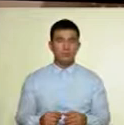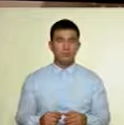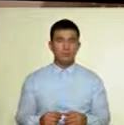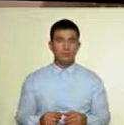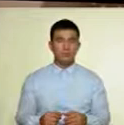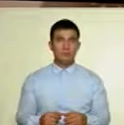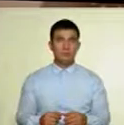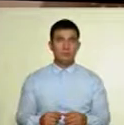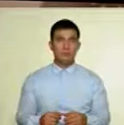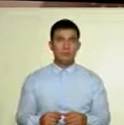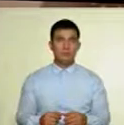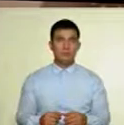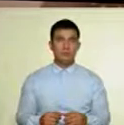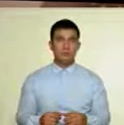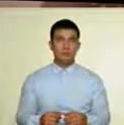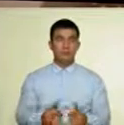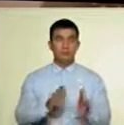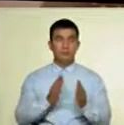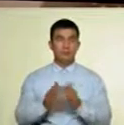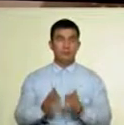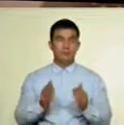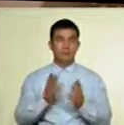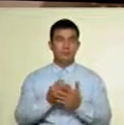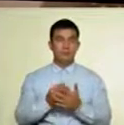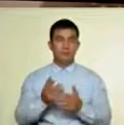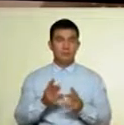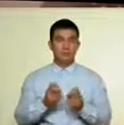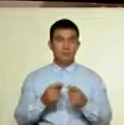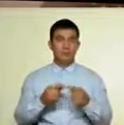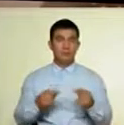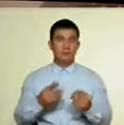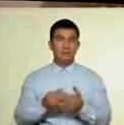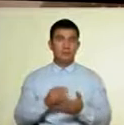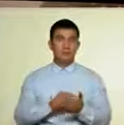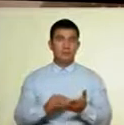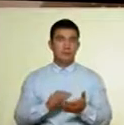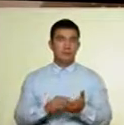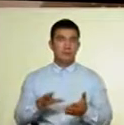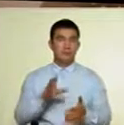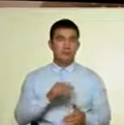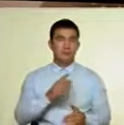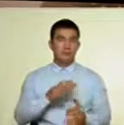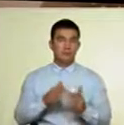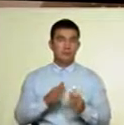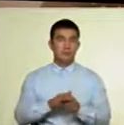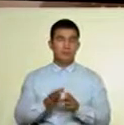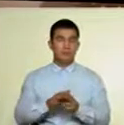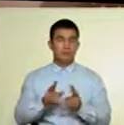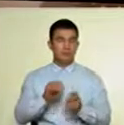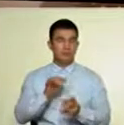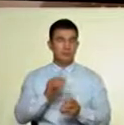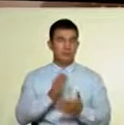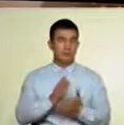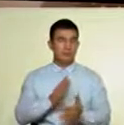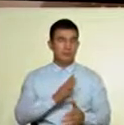Unday bo'lsa, keling mustaqil bajarish uchun topshiriqlarni yechishda sizga qo'l keladigan bitta namunani tushuntirib